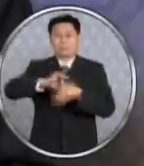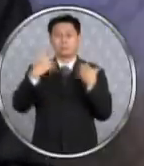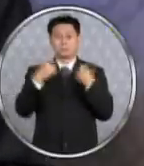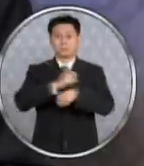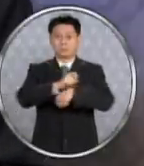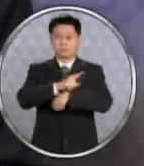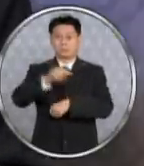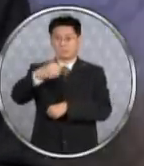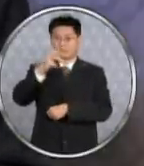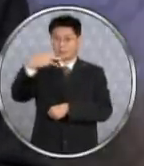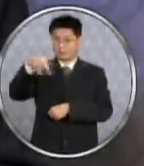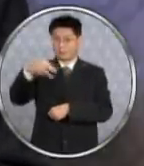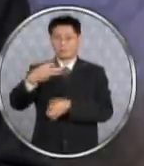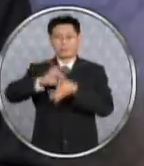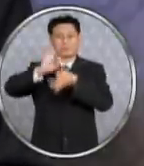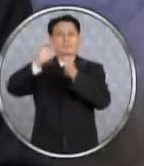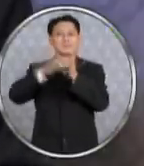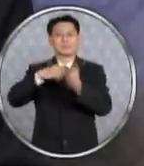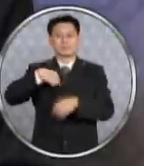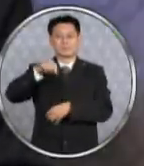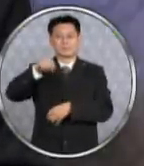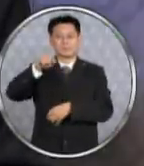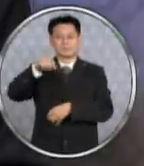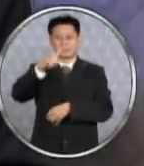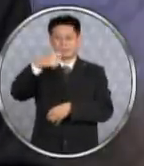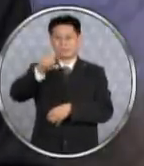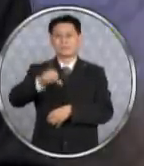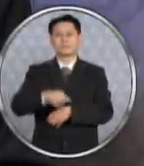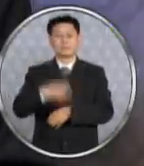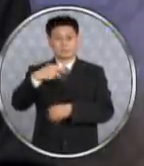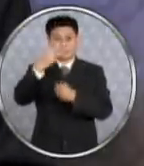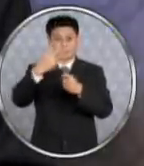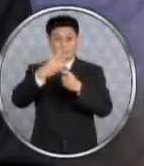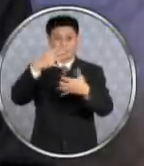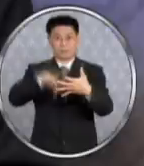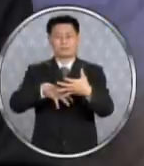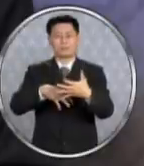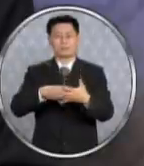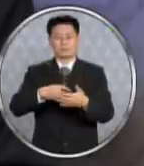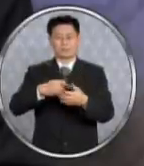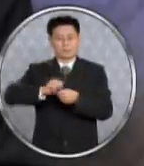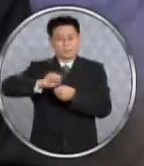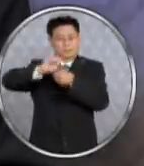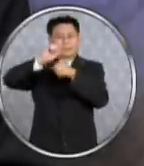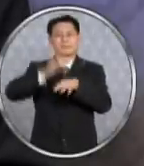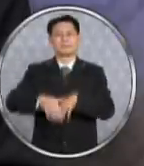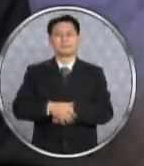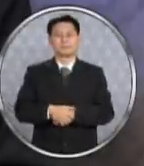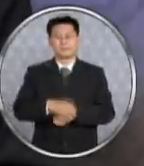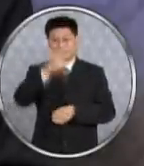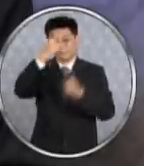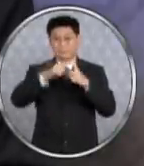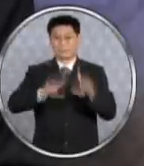从103块调高到115块以上，而且4年内还要逐年增加。年轻